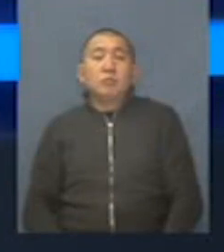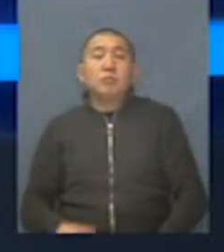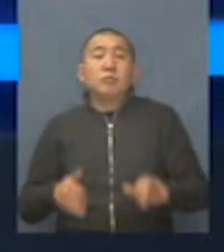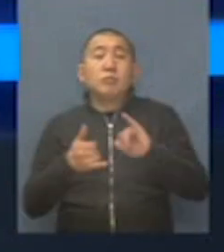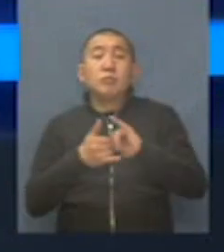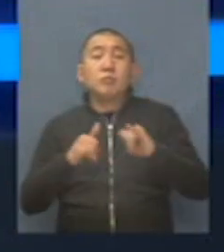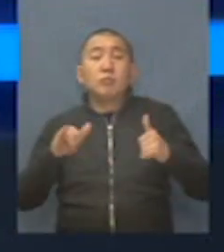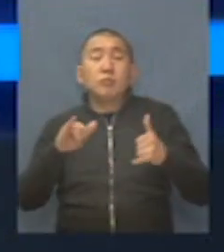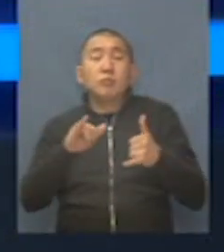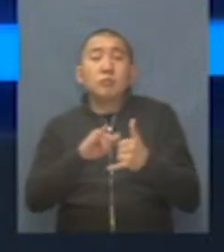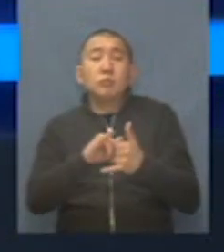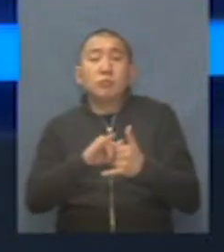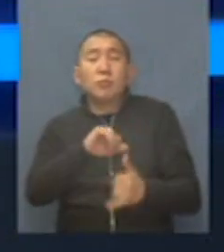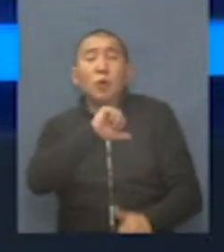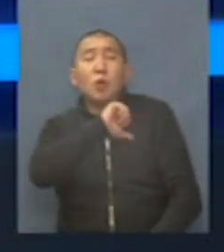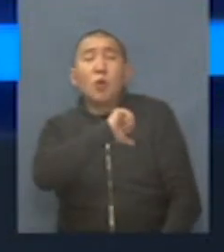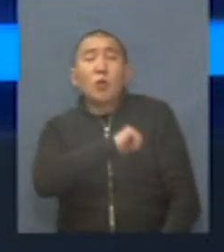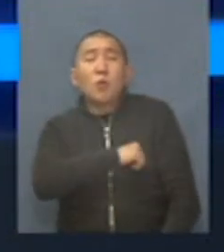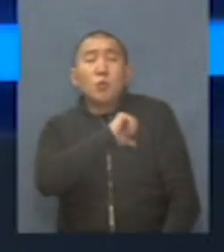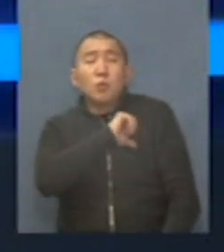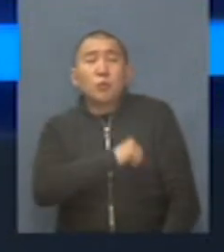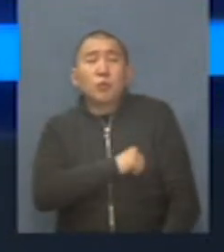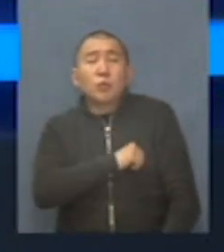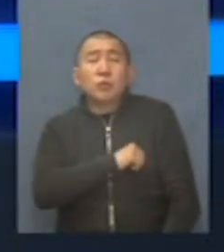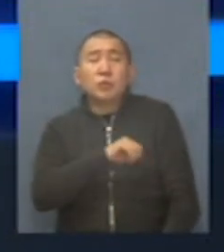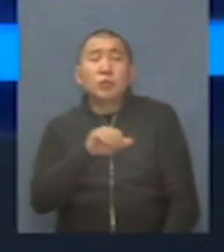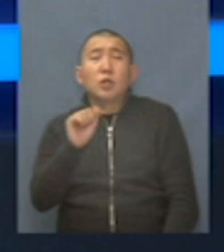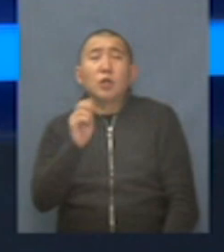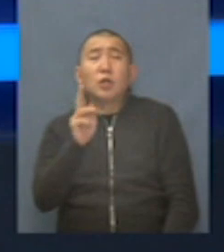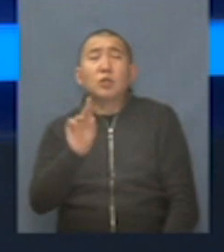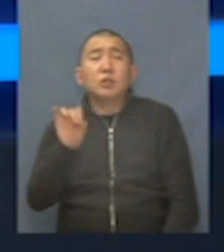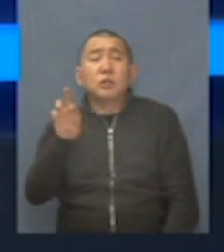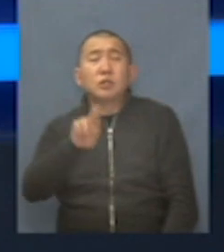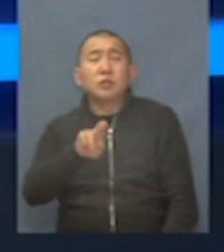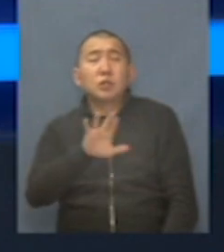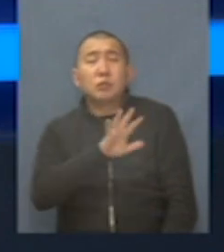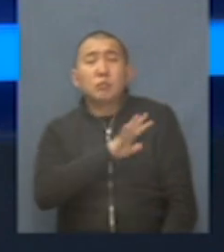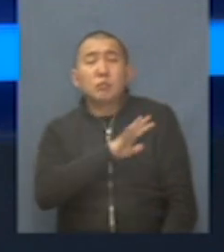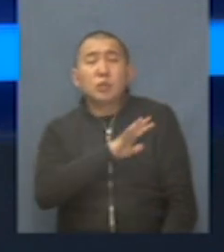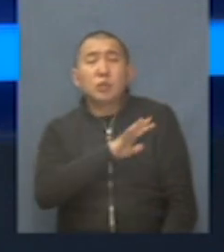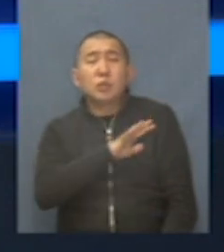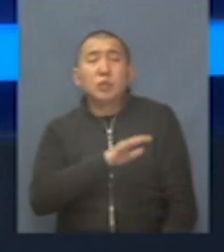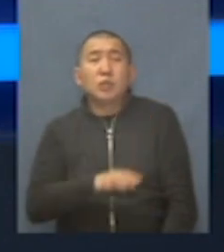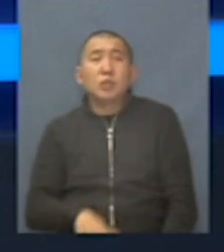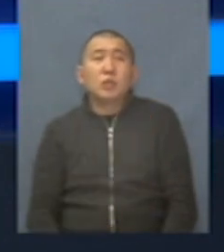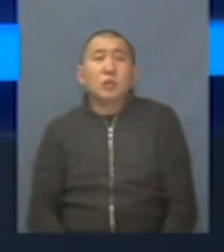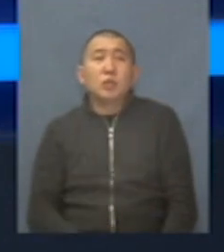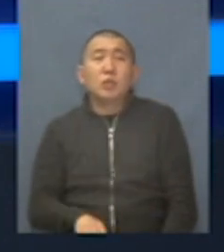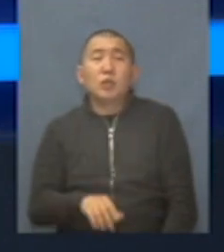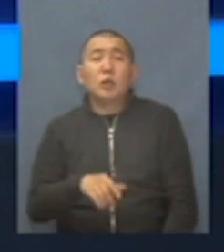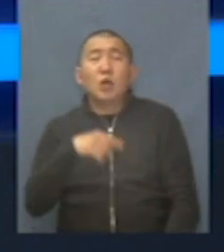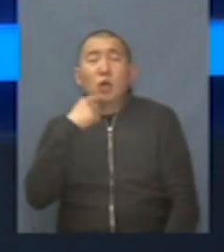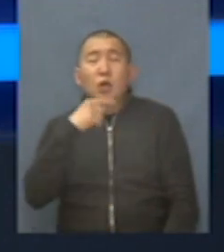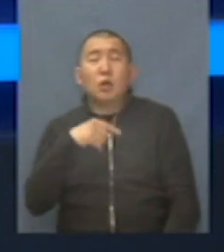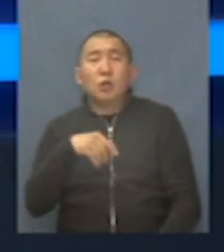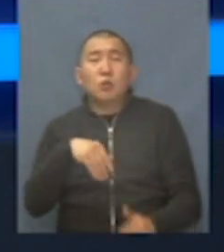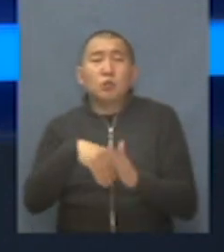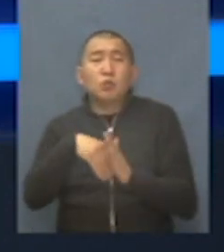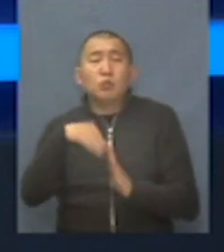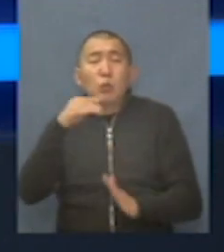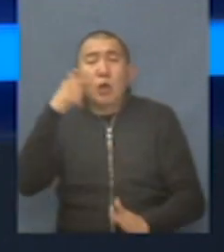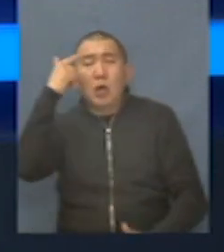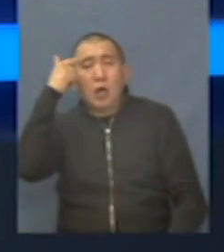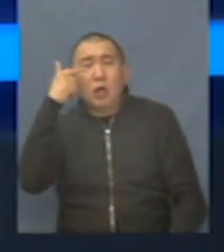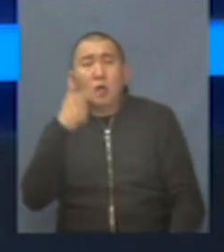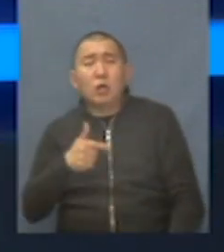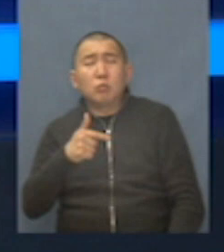Өскеменде қалық заңгері республикалық акциясы өтті. Акцияның мақсаты қалық арасында құқықтық сауаттылықты арттыру. Шарада